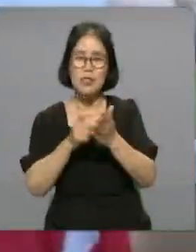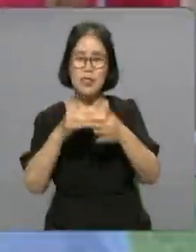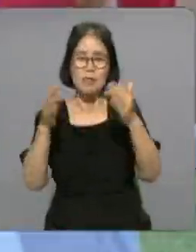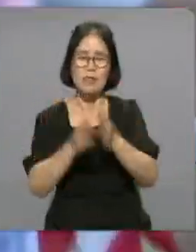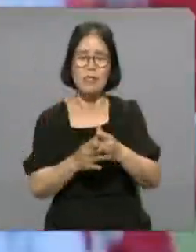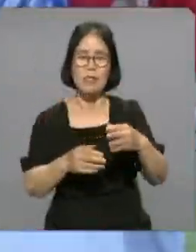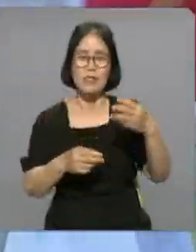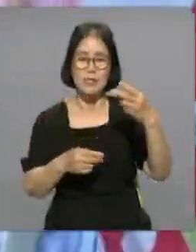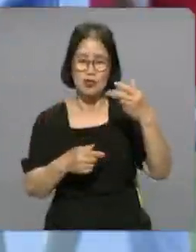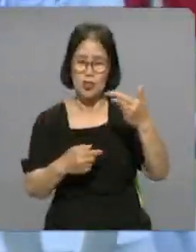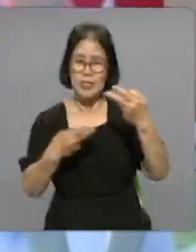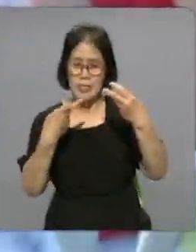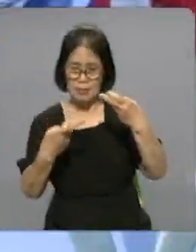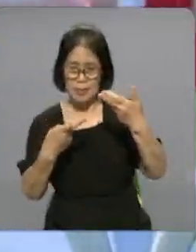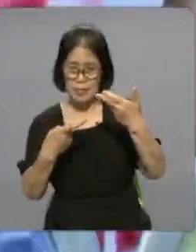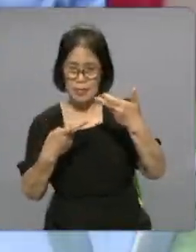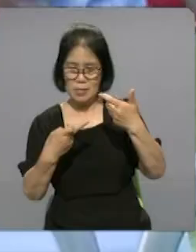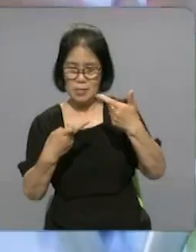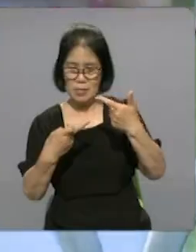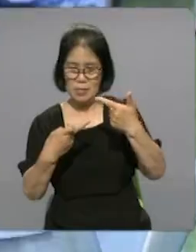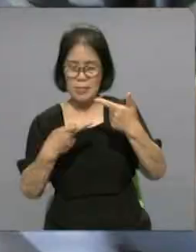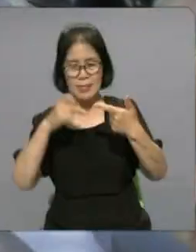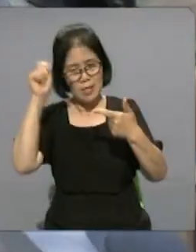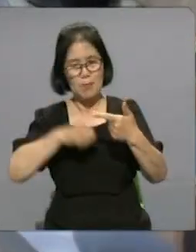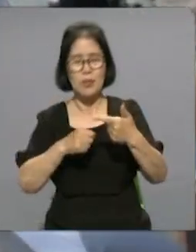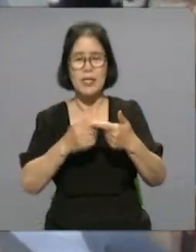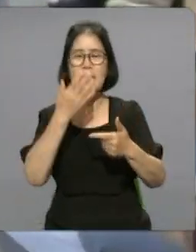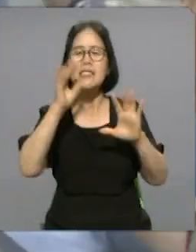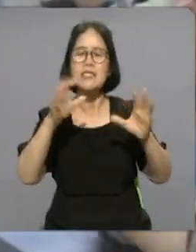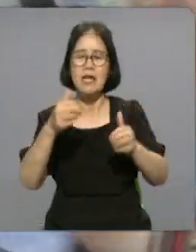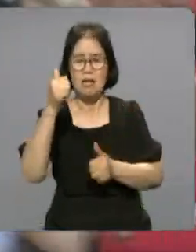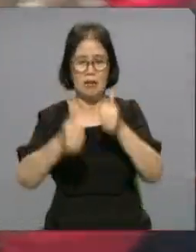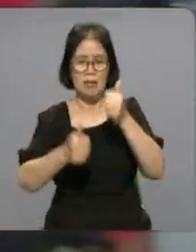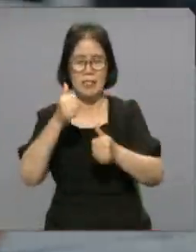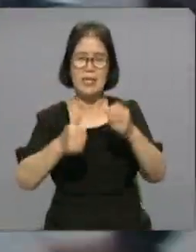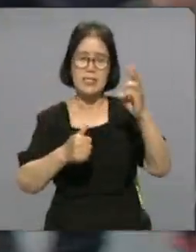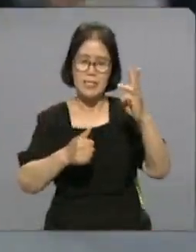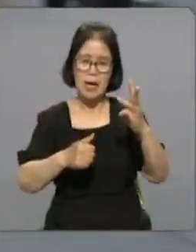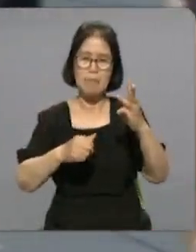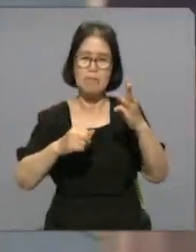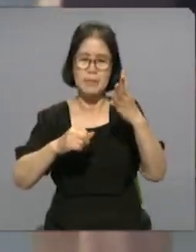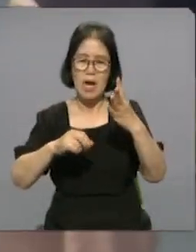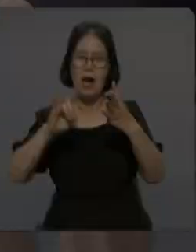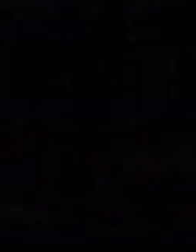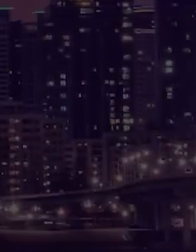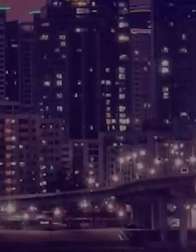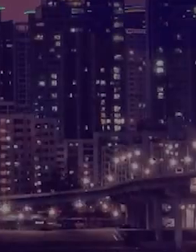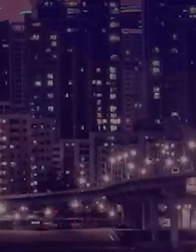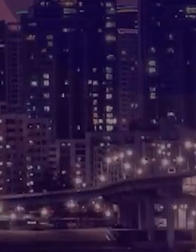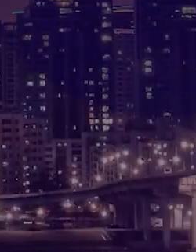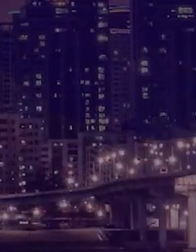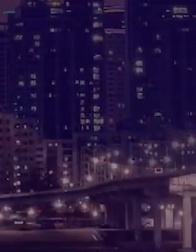2시 30분 이스라엘과 3, 4위전을 치릅니다. OBS 뉴스 백소민입니다.